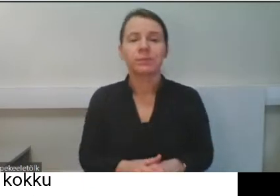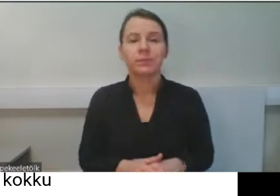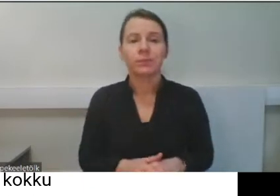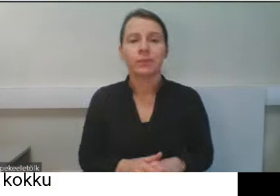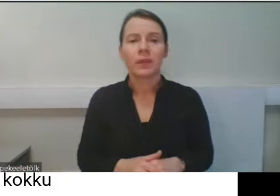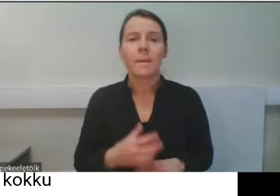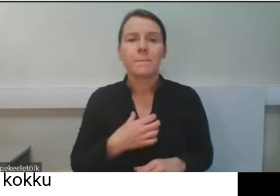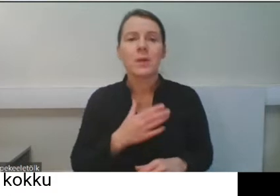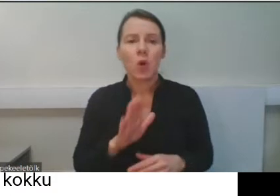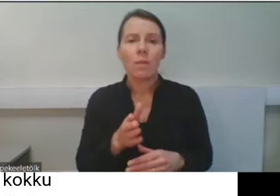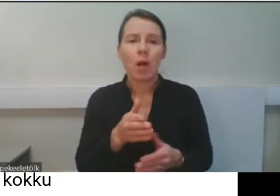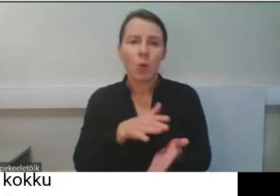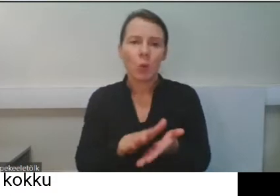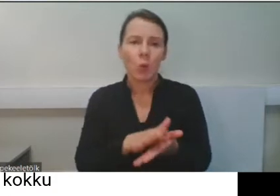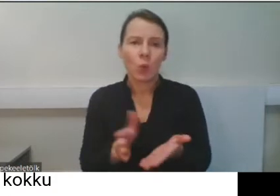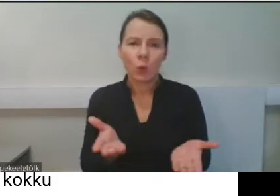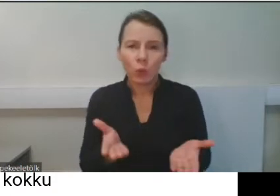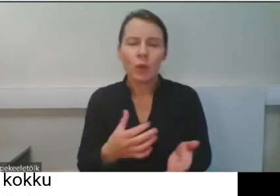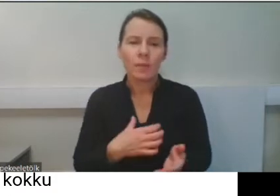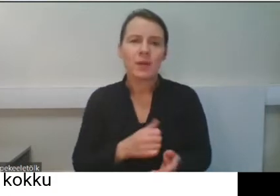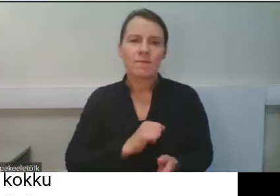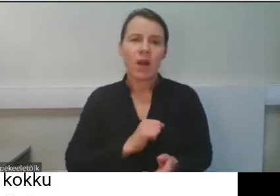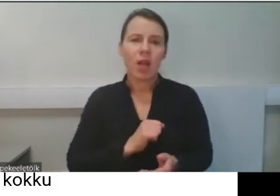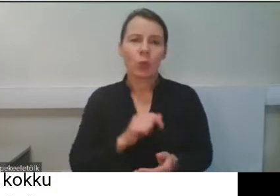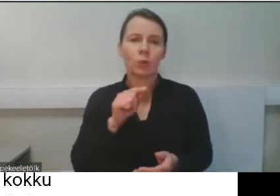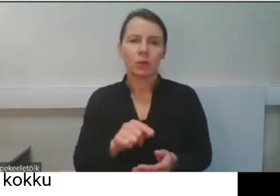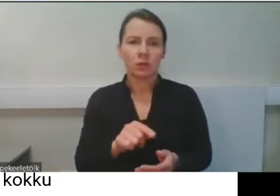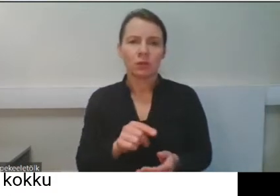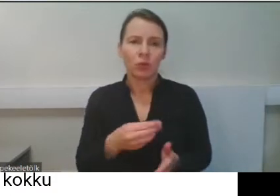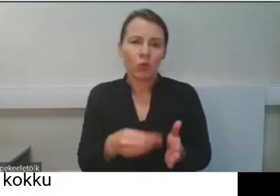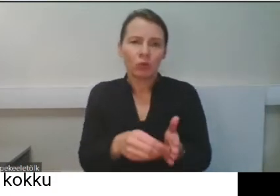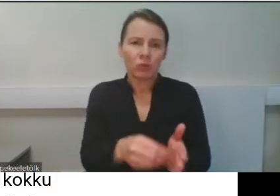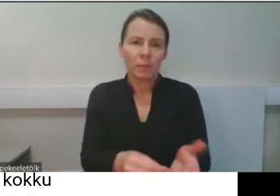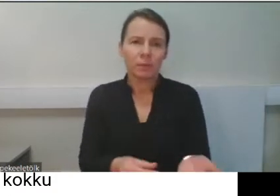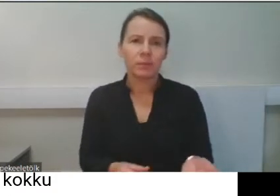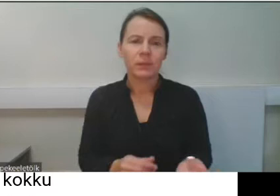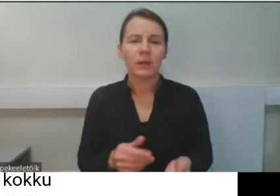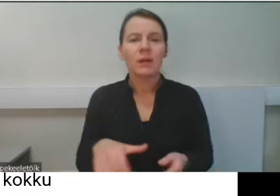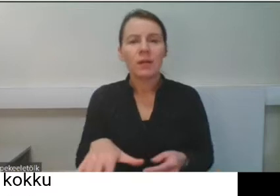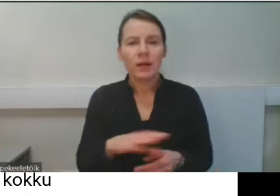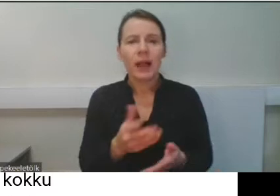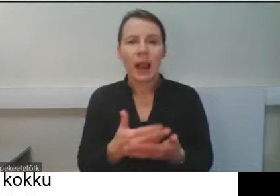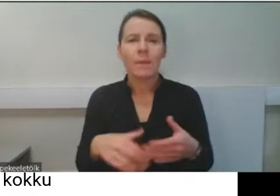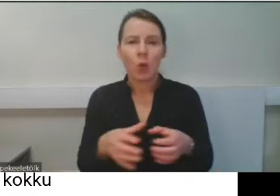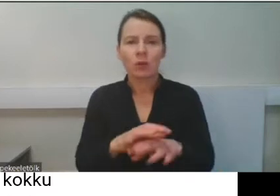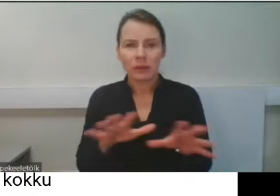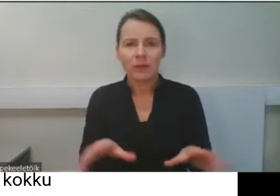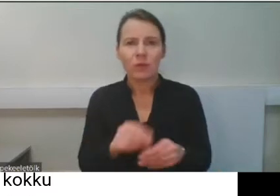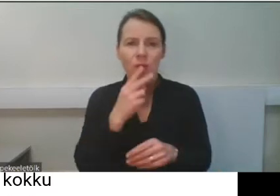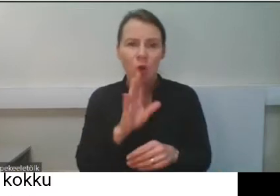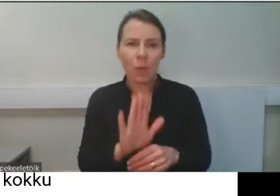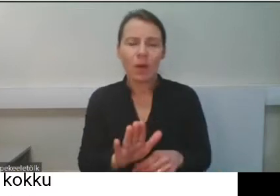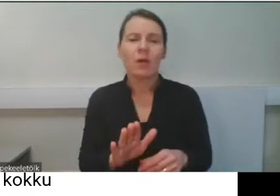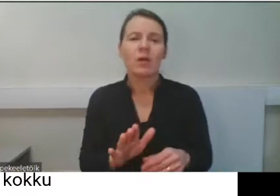et millised on need nii-öelda kulude nii-öelda grupid, et kui suure